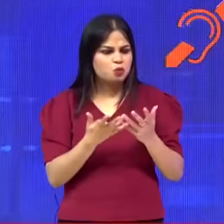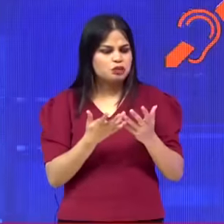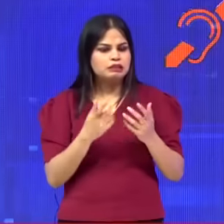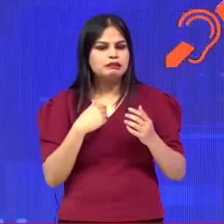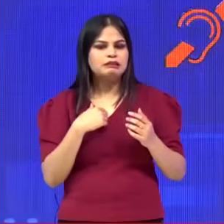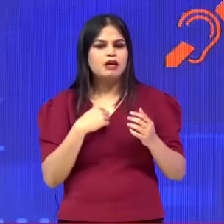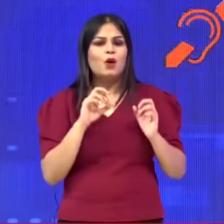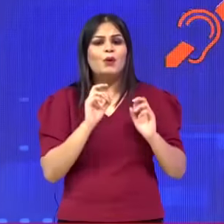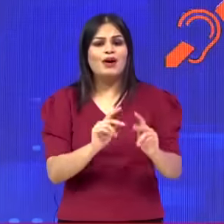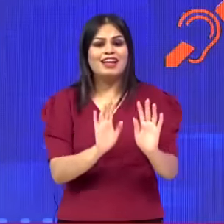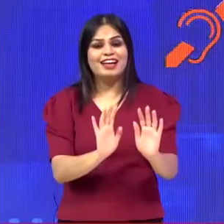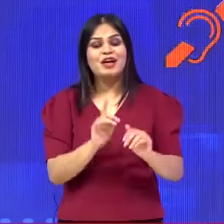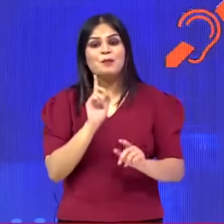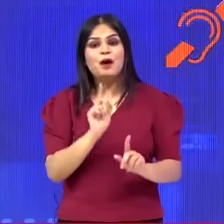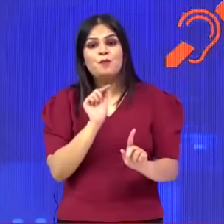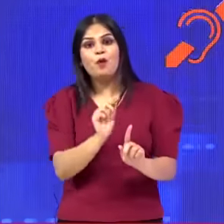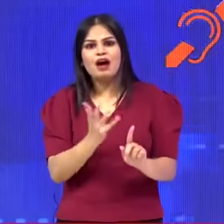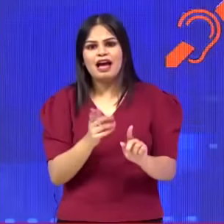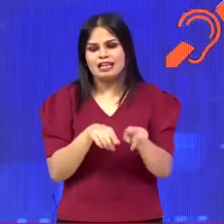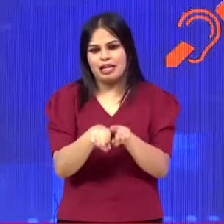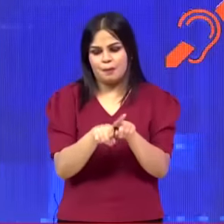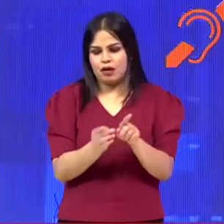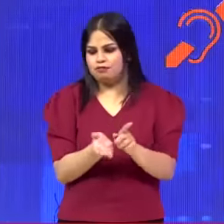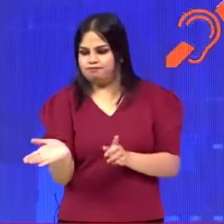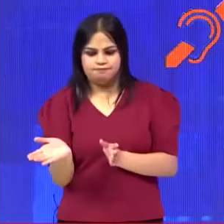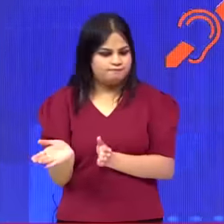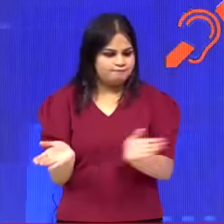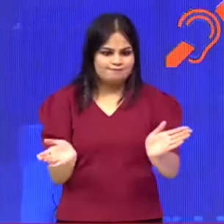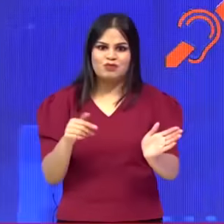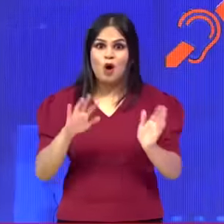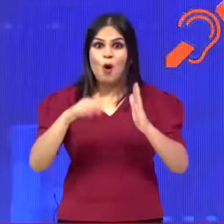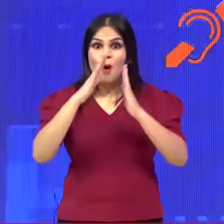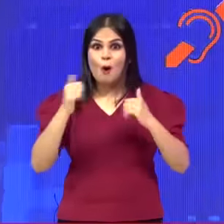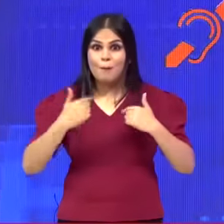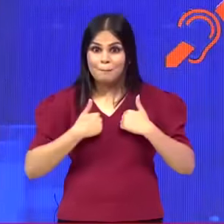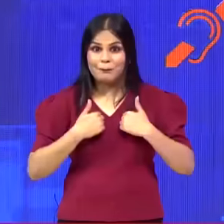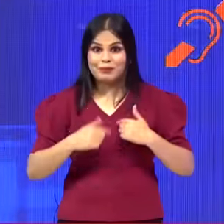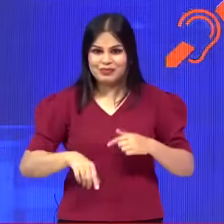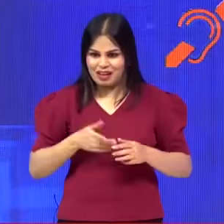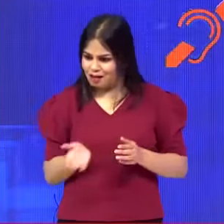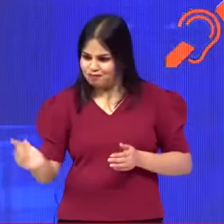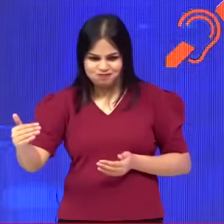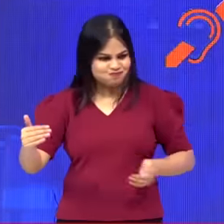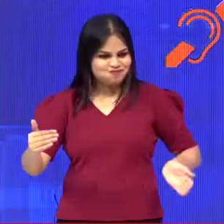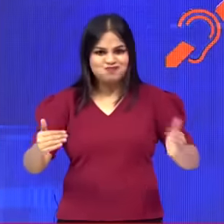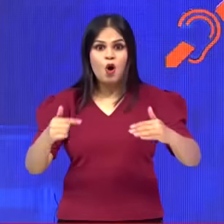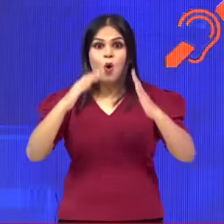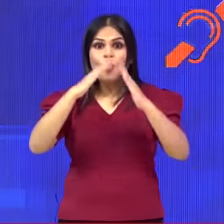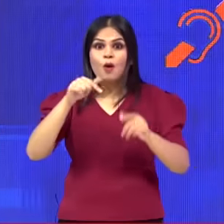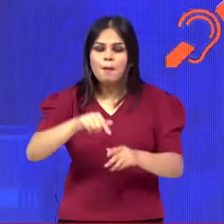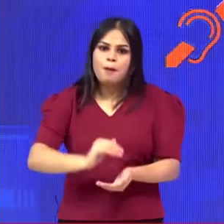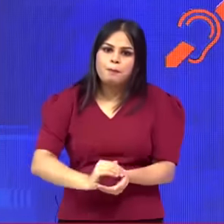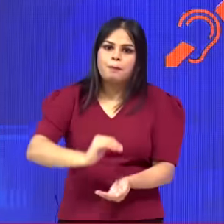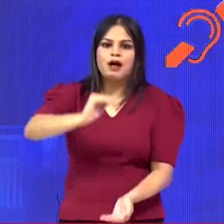बट वो जो लेफ्ट टर्न है और राइट टर्न है जहाँ पर मैं रहता हूँ, वो बचपन से लिया है, और मेरे वालिद साहब, मेरी